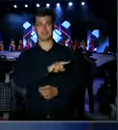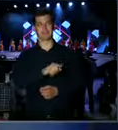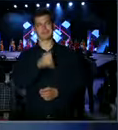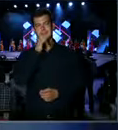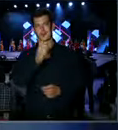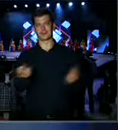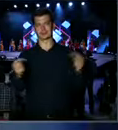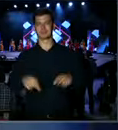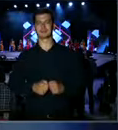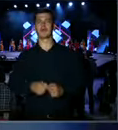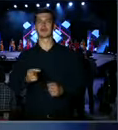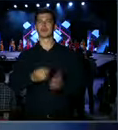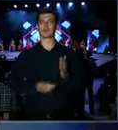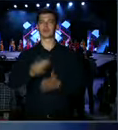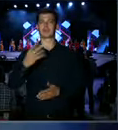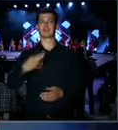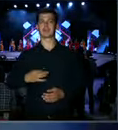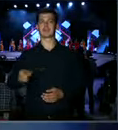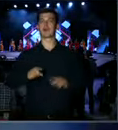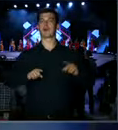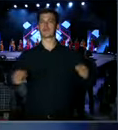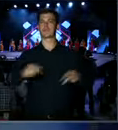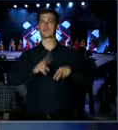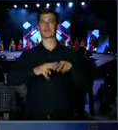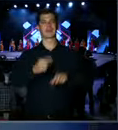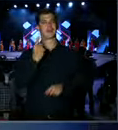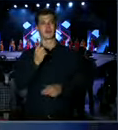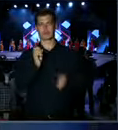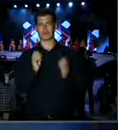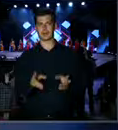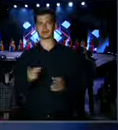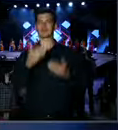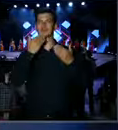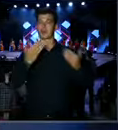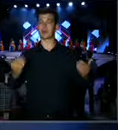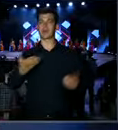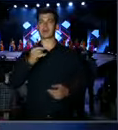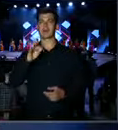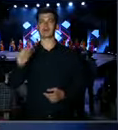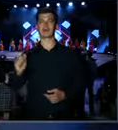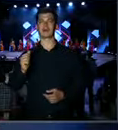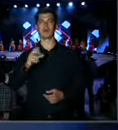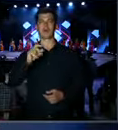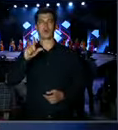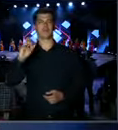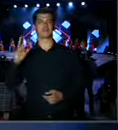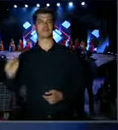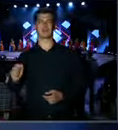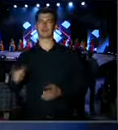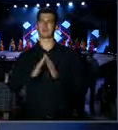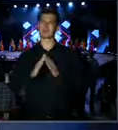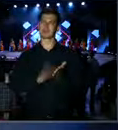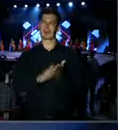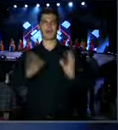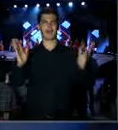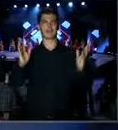nie odbył. Drodzy Państwo, w imieniu organizatora Fundacji Jedyna Taka podziękowania przekaże pani Marta Hełchowska. Poproszę o wielkie